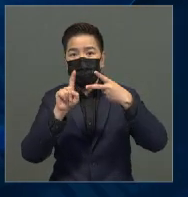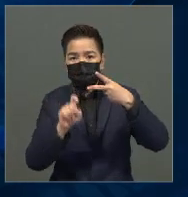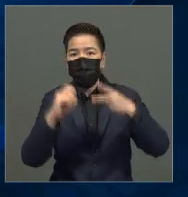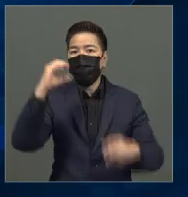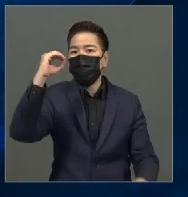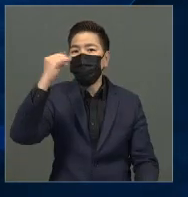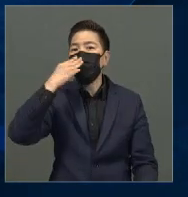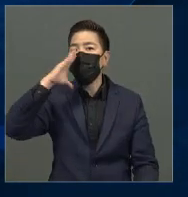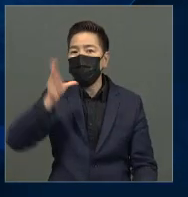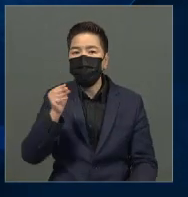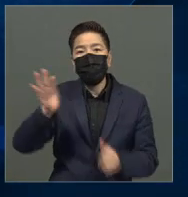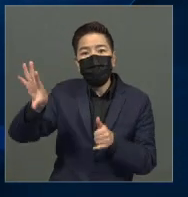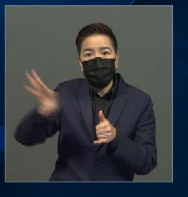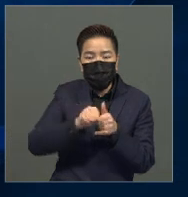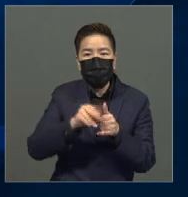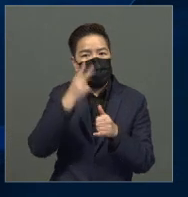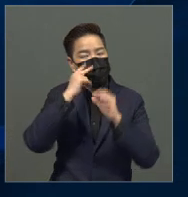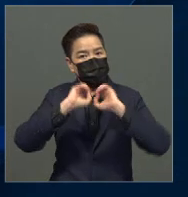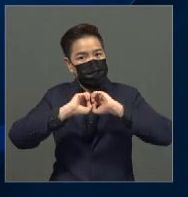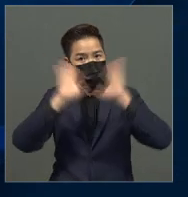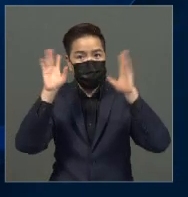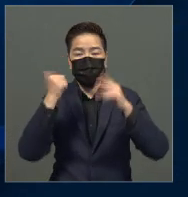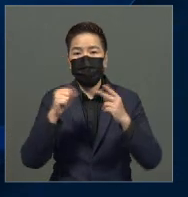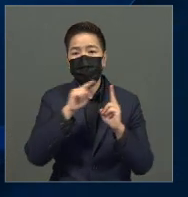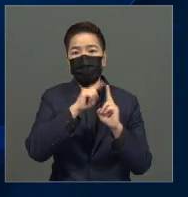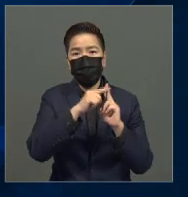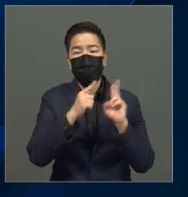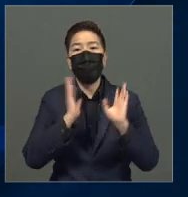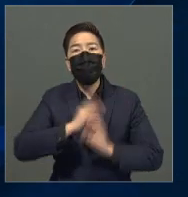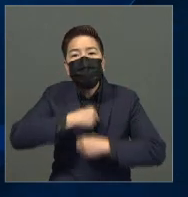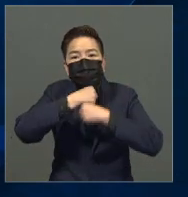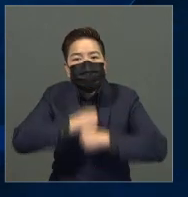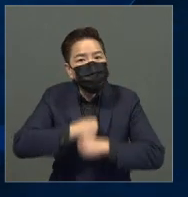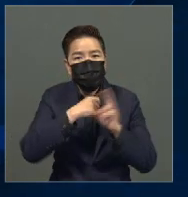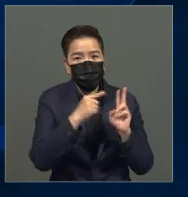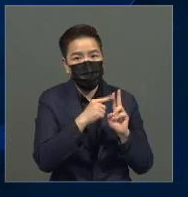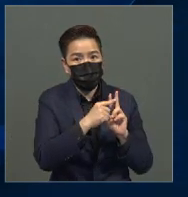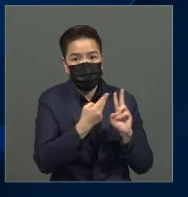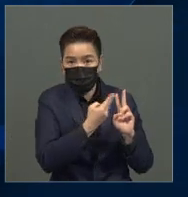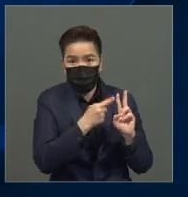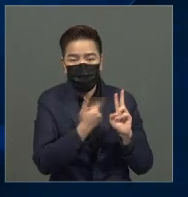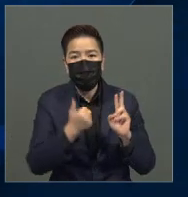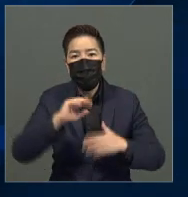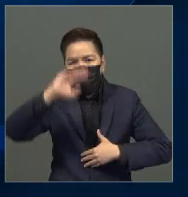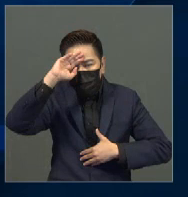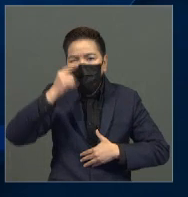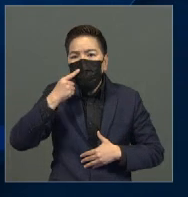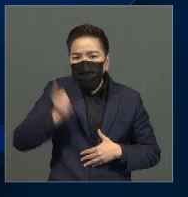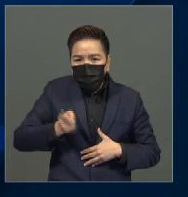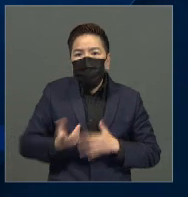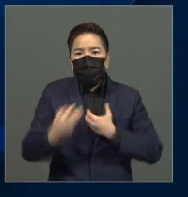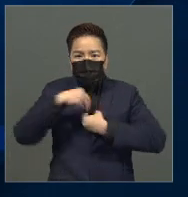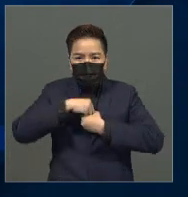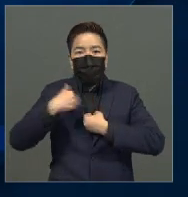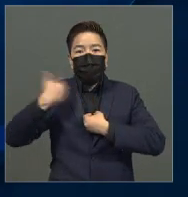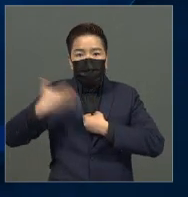ไมครอนนี้นะคะมีปัจจัยร่วมที่ชัดเจนนะคะก็คือเป็นผู้สูงอายุนะคะแล้วก็ก็ทั้ง 2ท่านมีโรคประจำตัวค่ะ